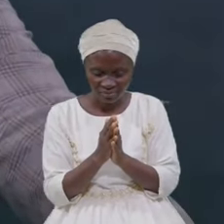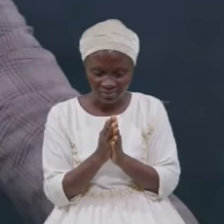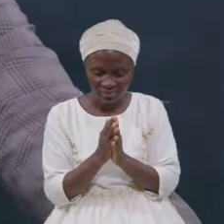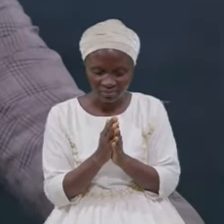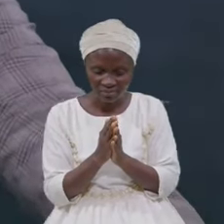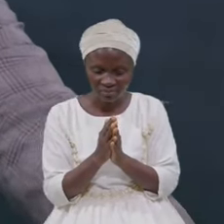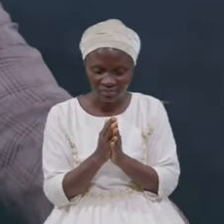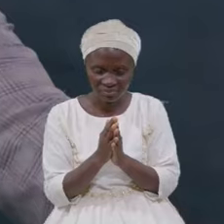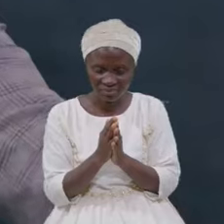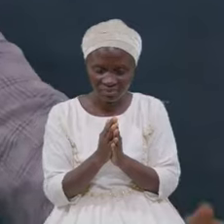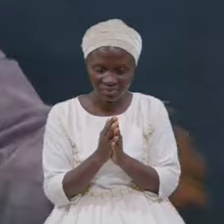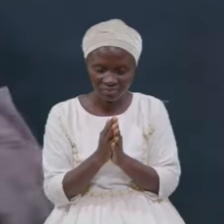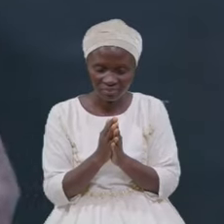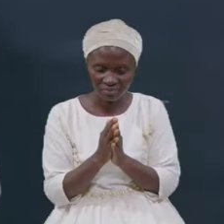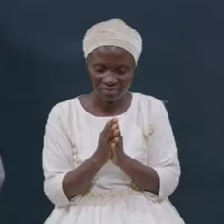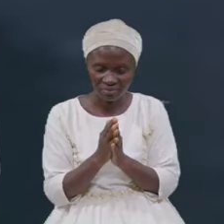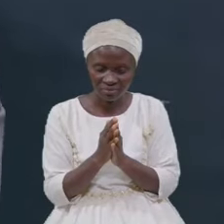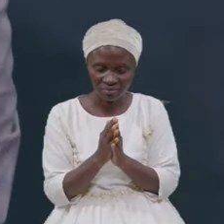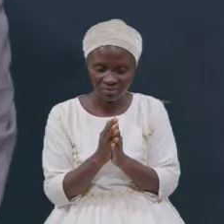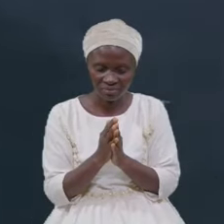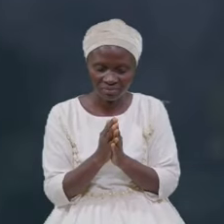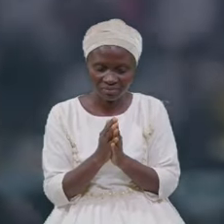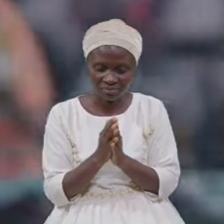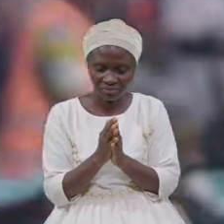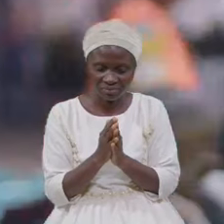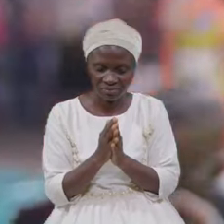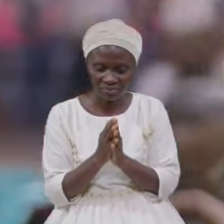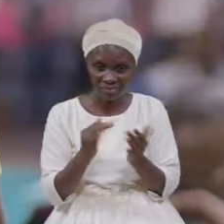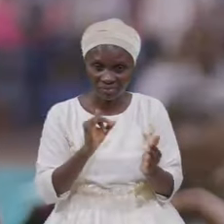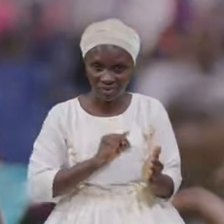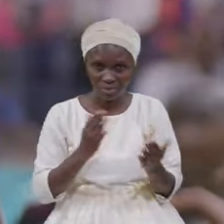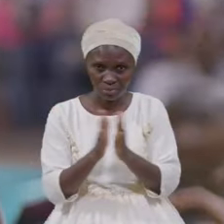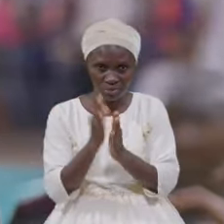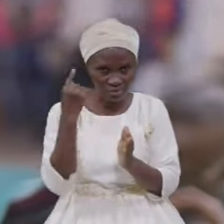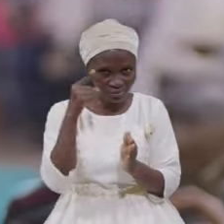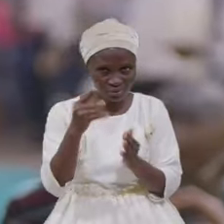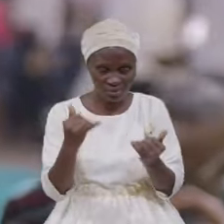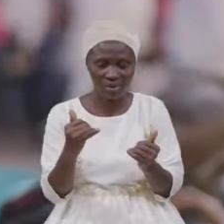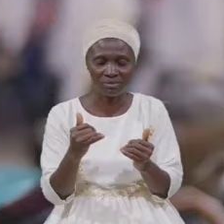lèves, toujours la main levée. Père, au nom puissant de Jésus,